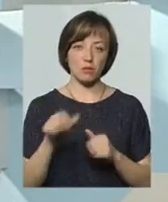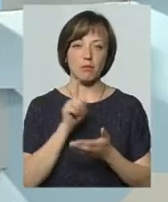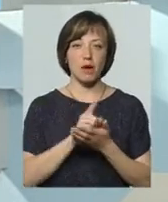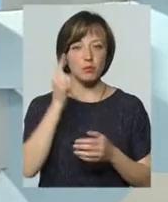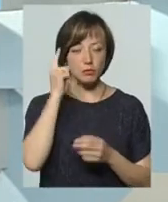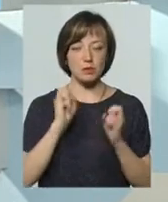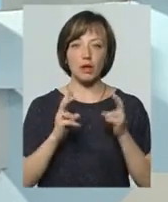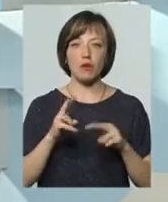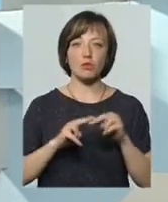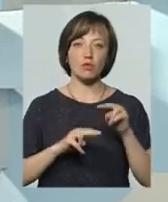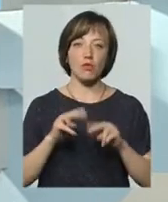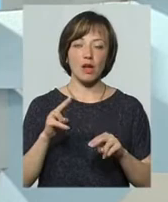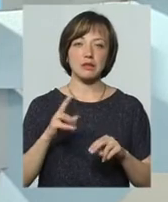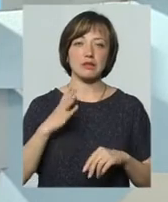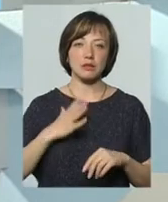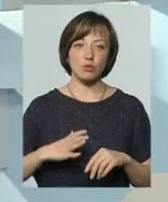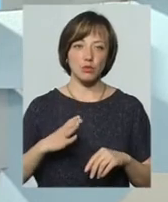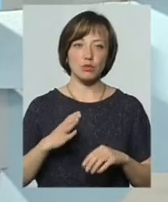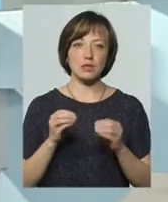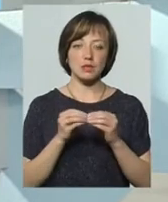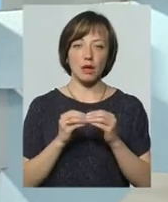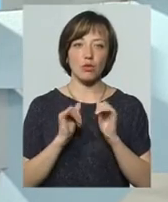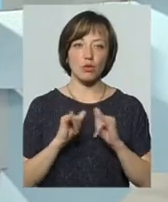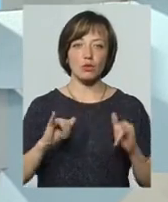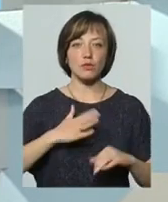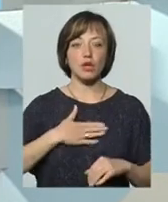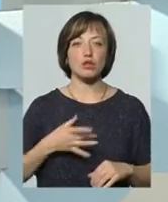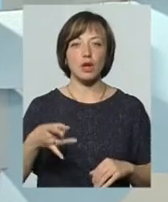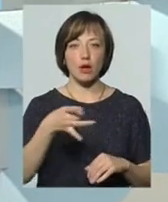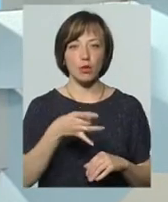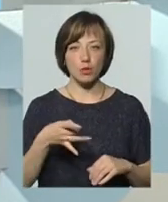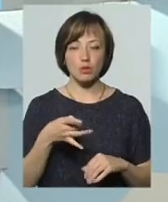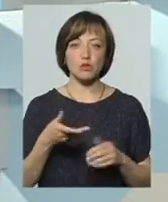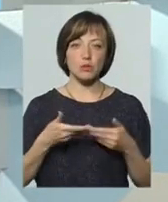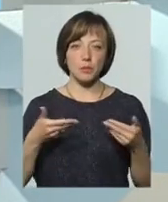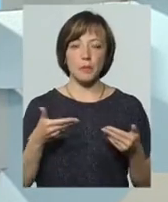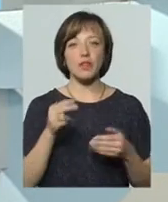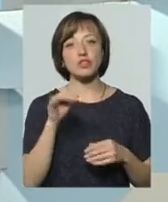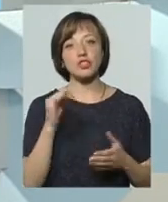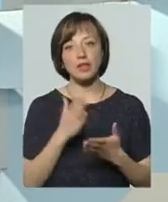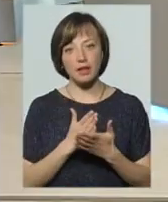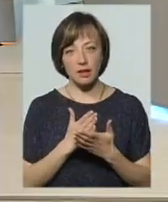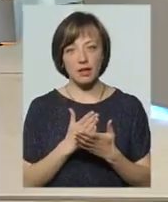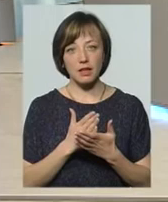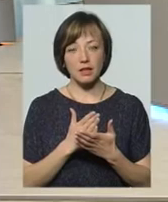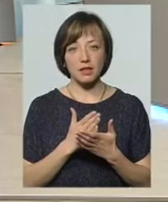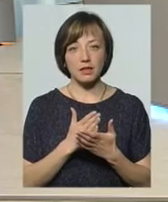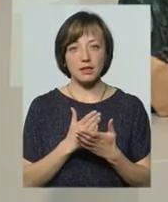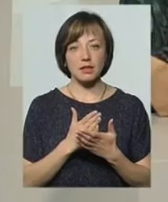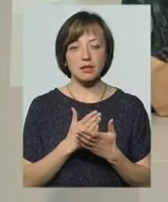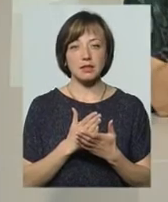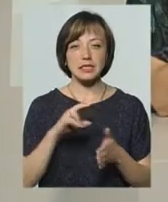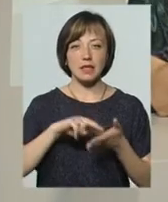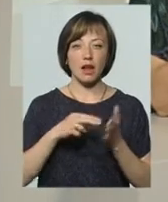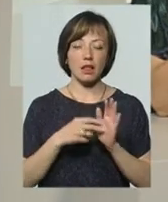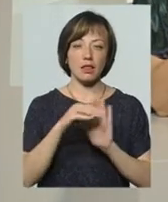тим, як будувати стійку політику сталого розвитку нашого регіону. Власне, те, що ми представляємо... А чи є він? Чи є ота